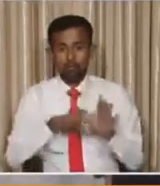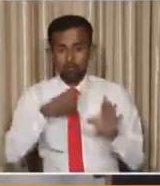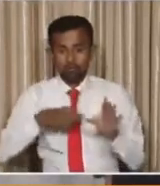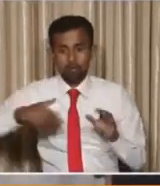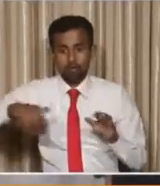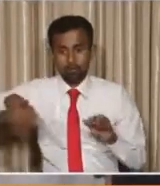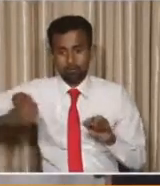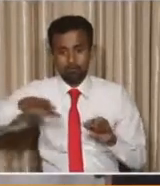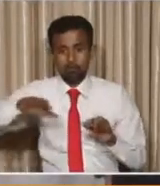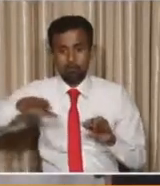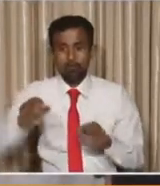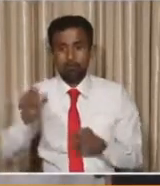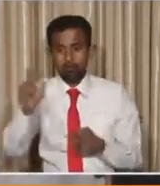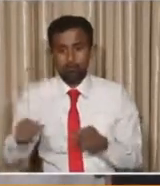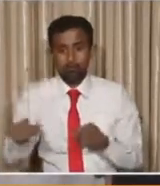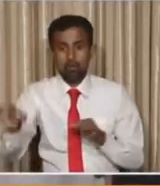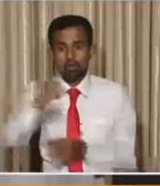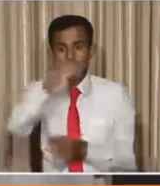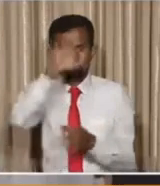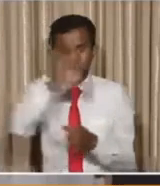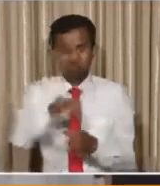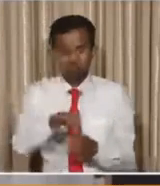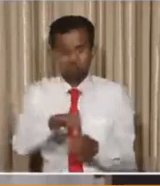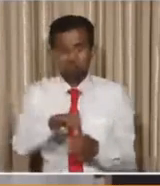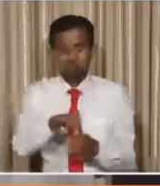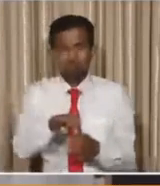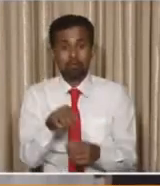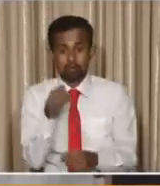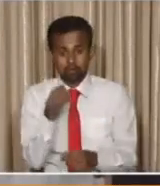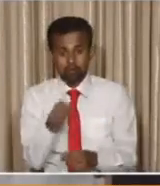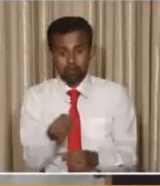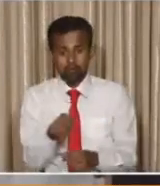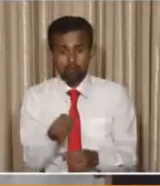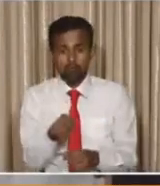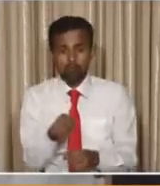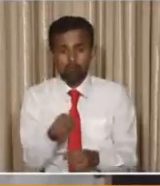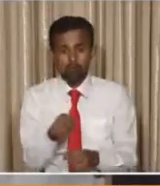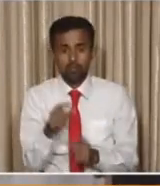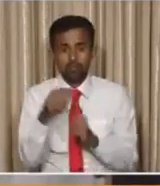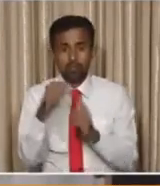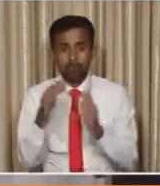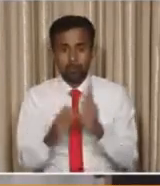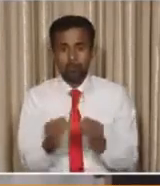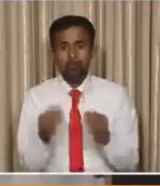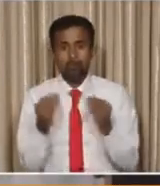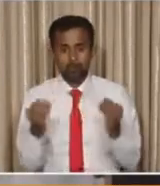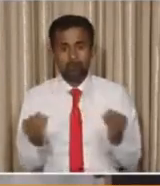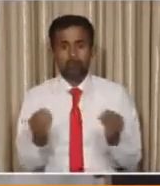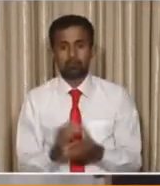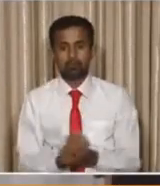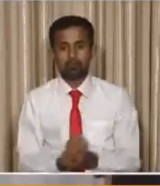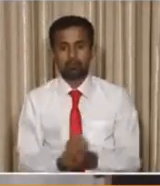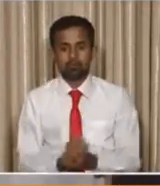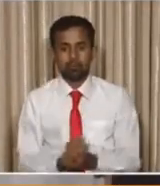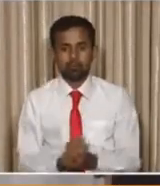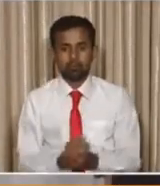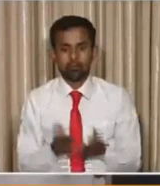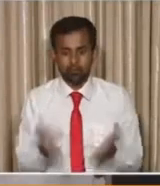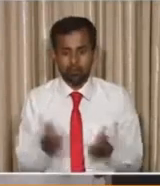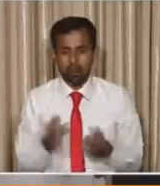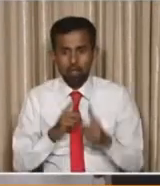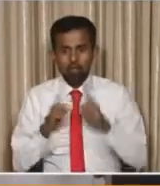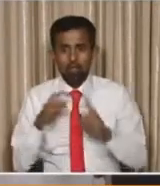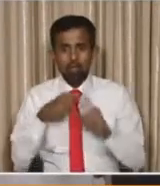වෙලා ඒ පුද්ගලයාව දාලා ඒ පුද්ගලයාට අගමැතිකම බාර දෙන්න කියලා. මේ කතා කරේ